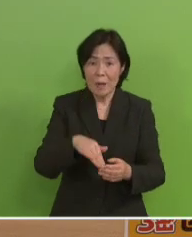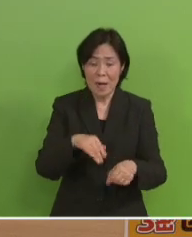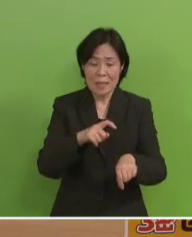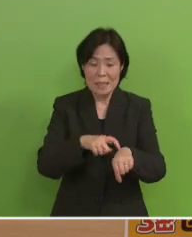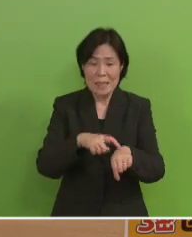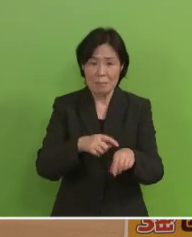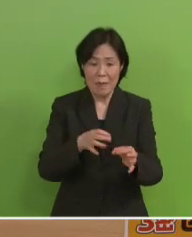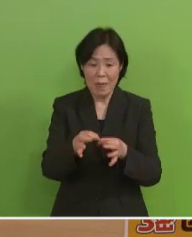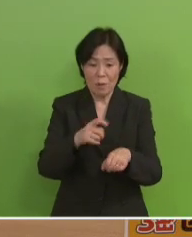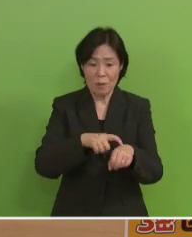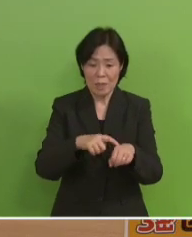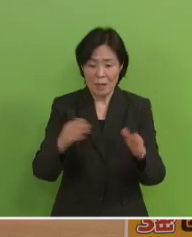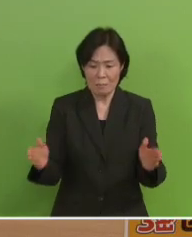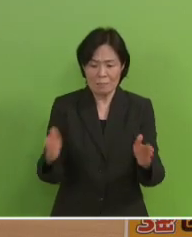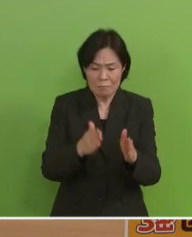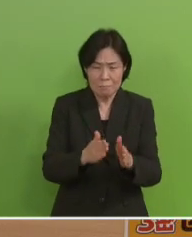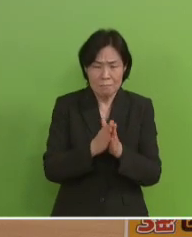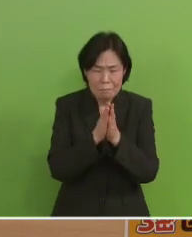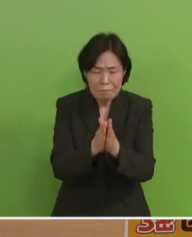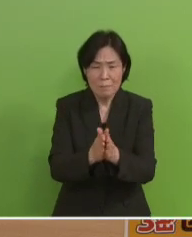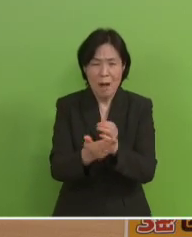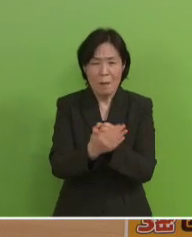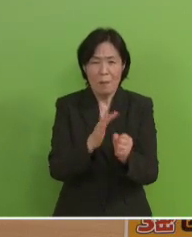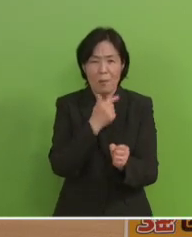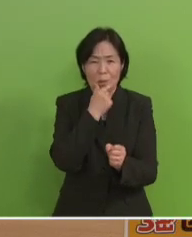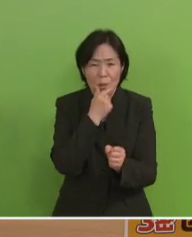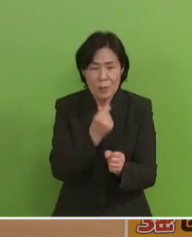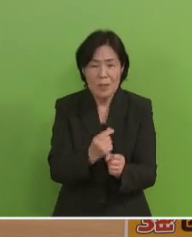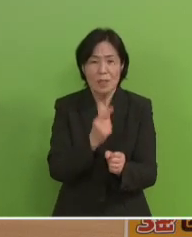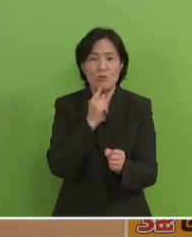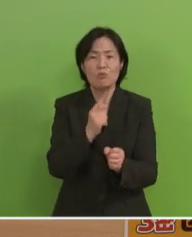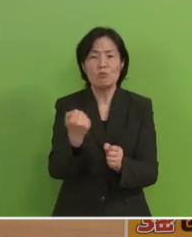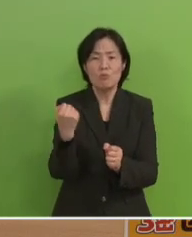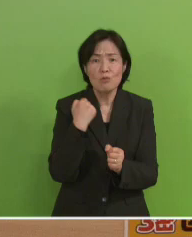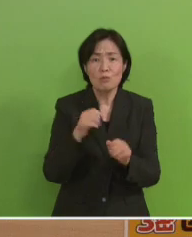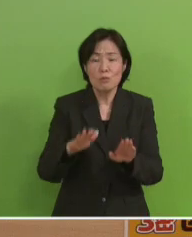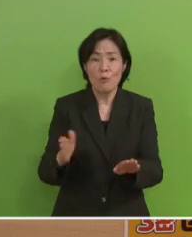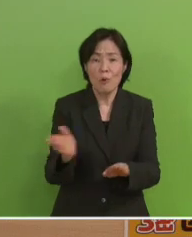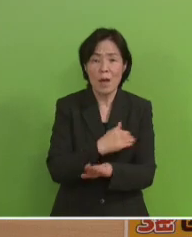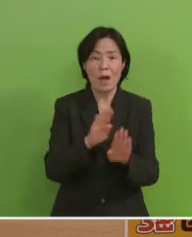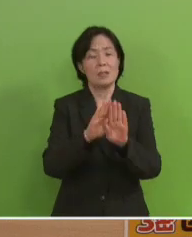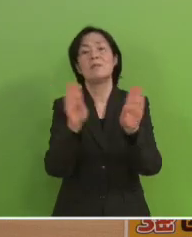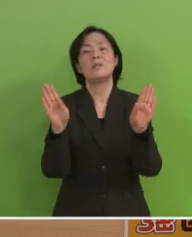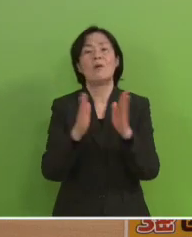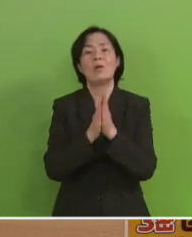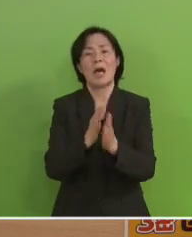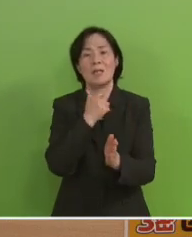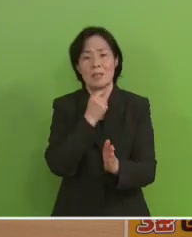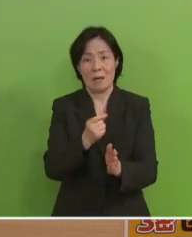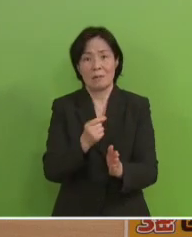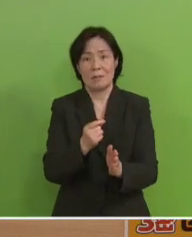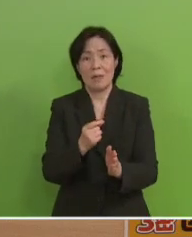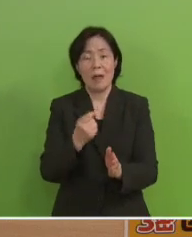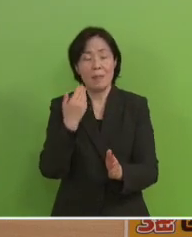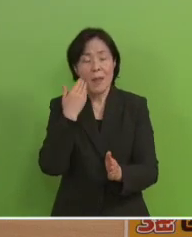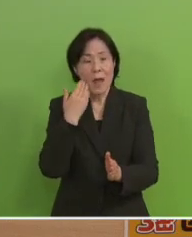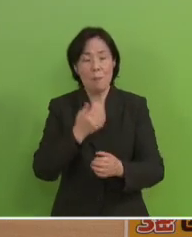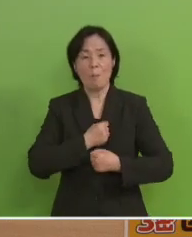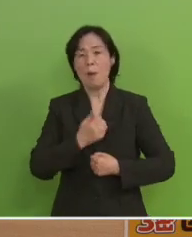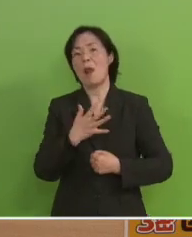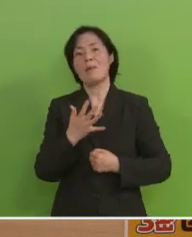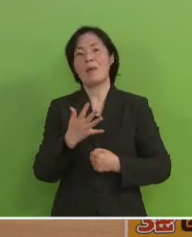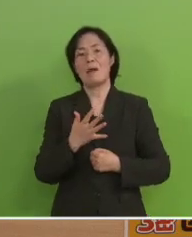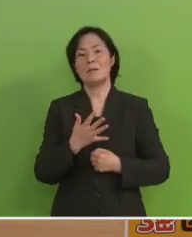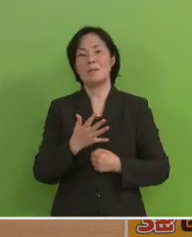も切っ守っていただきたいということを強くお願いしてます今日から始まりますからでもこれが誰も守らないという